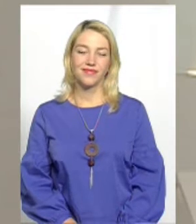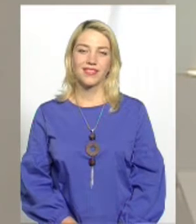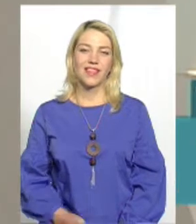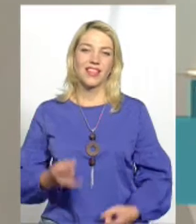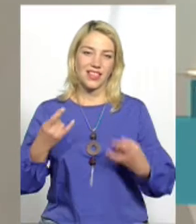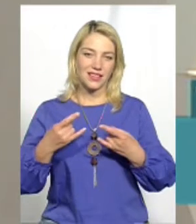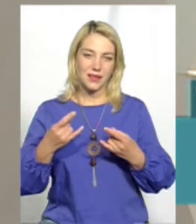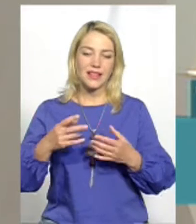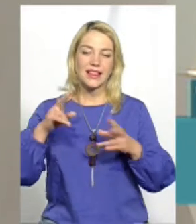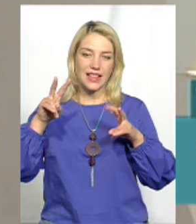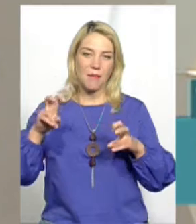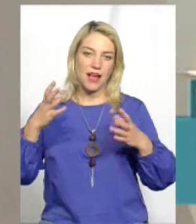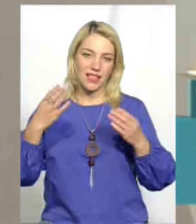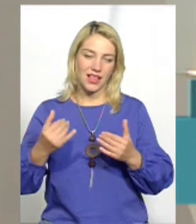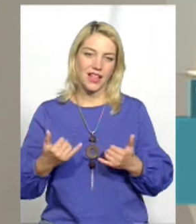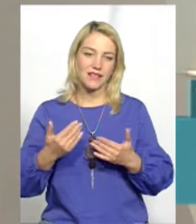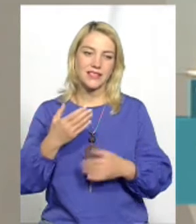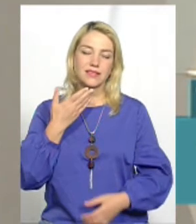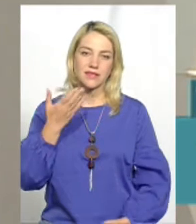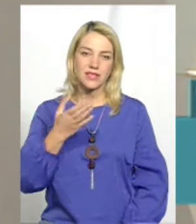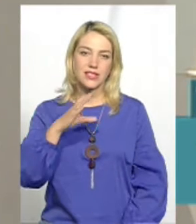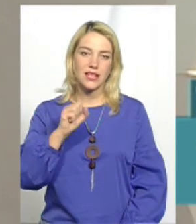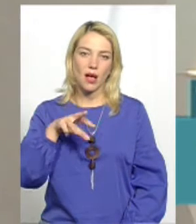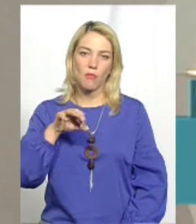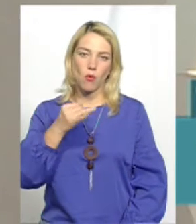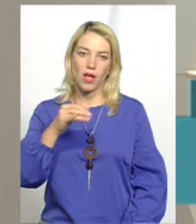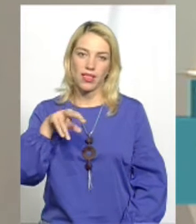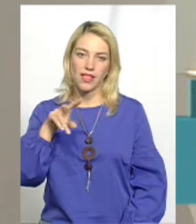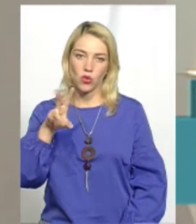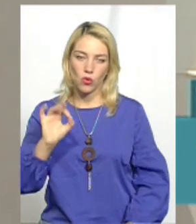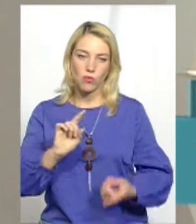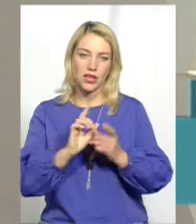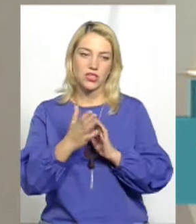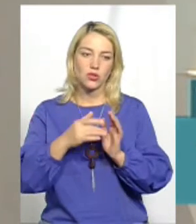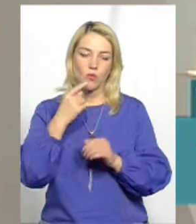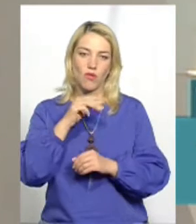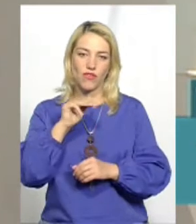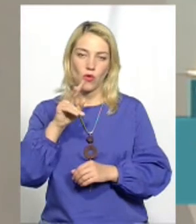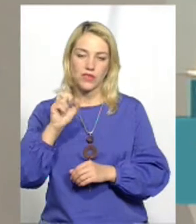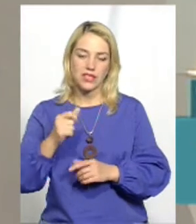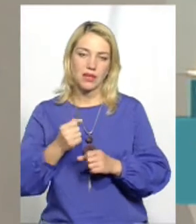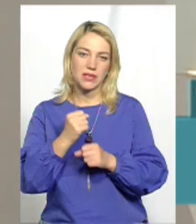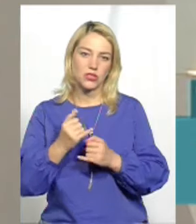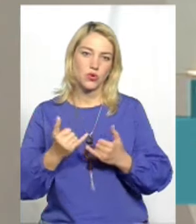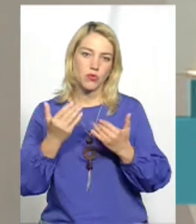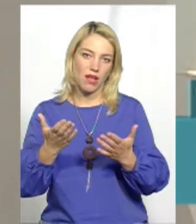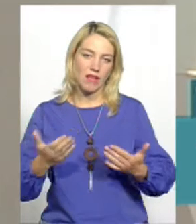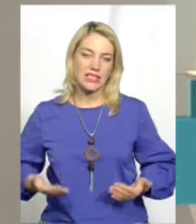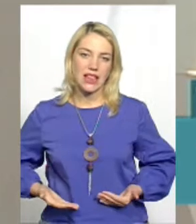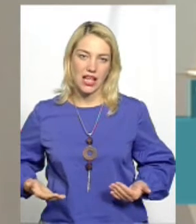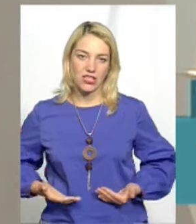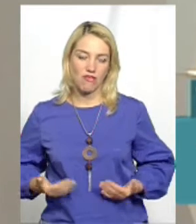На Суспільному тема дня. Я ведуча Алла Самойленко та перекладачка на жестову мову Оксана Фіновська. Працюємо для вас